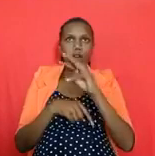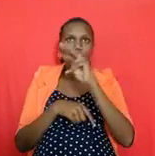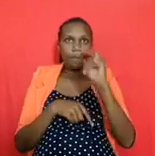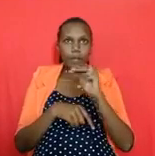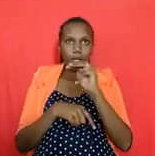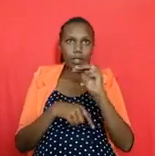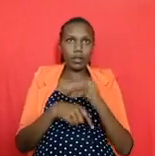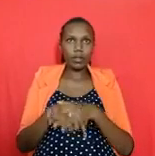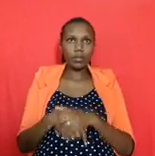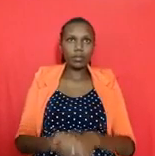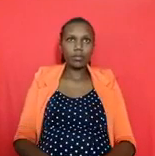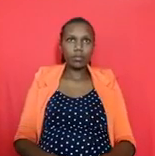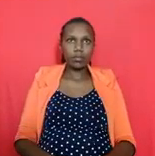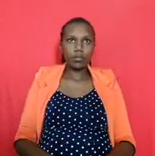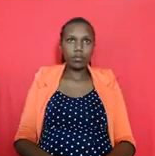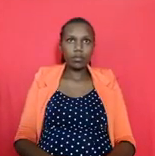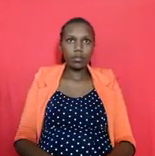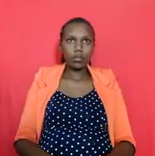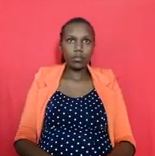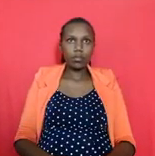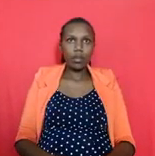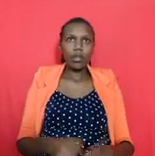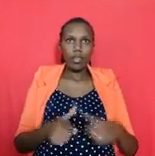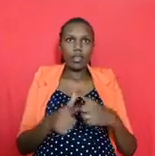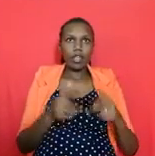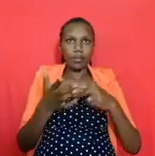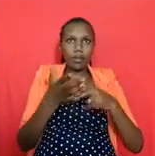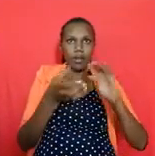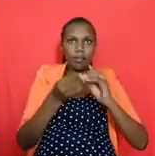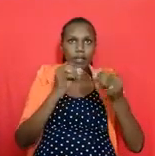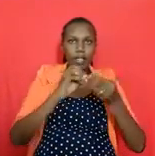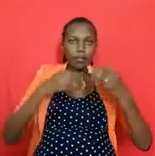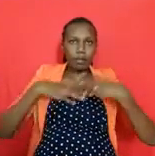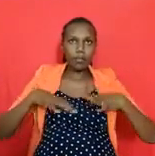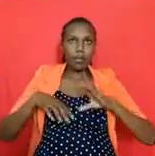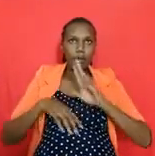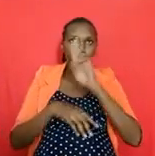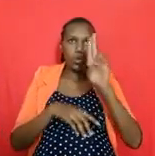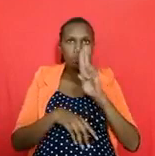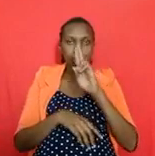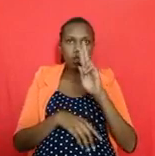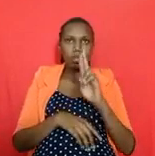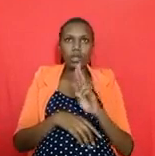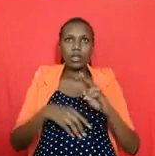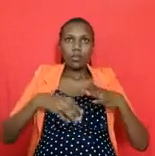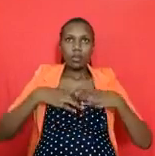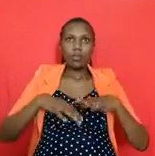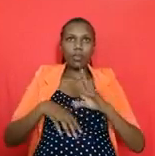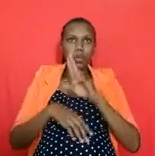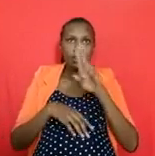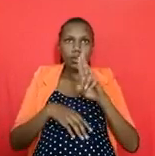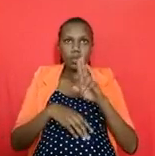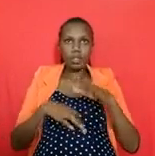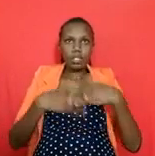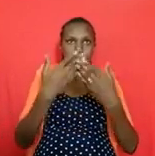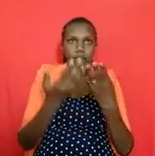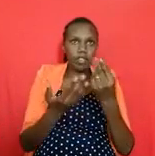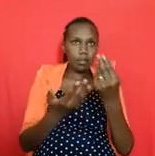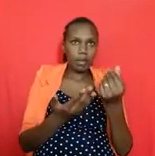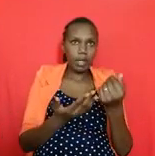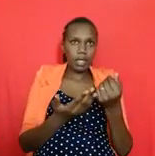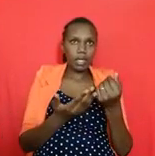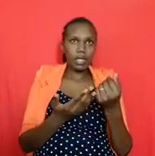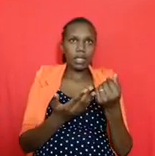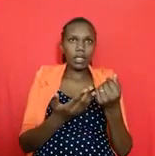1,456 of course pay bill aria makoragwo makiriha na pay bill na kwi andu matoraga mihothi yao kana